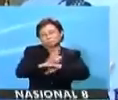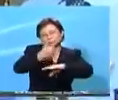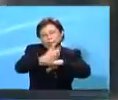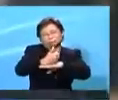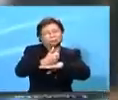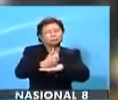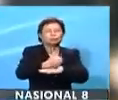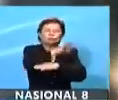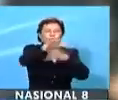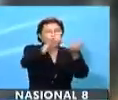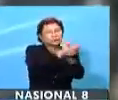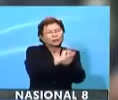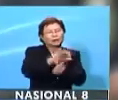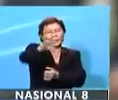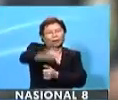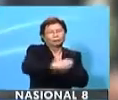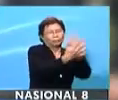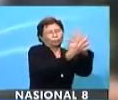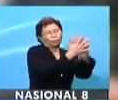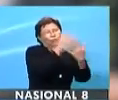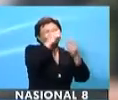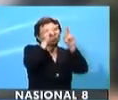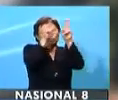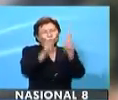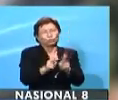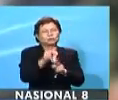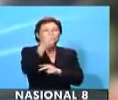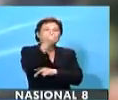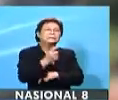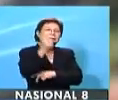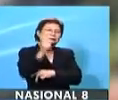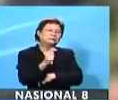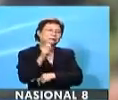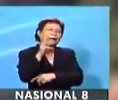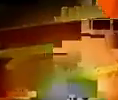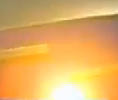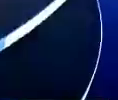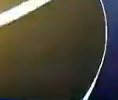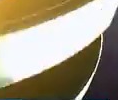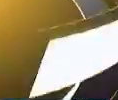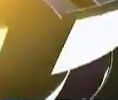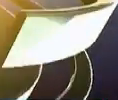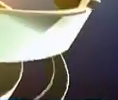ke lokap Balai Polis Pokok Sena untuk ujian air kencing.